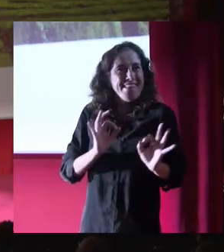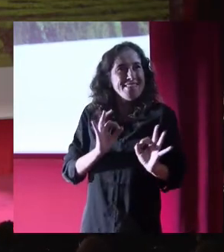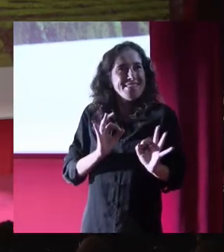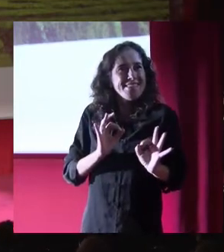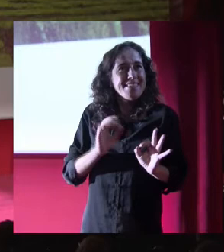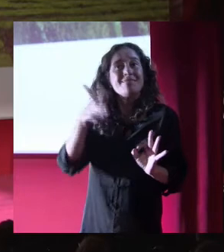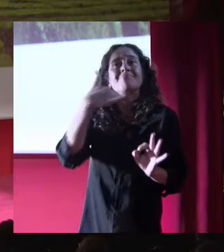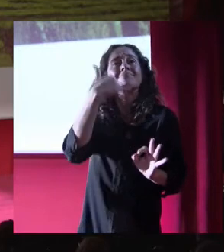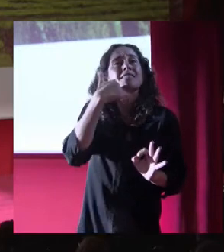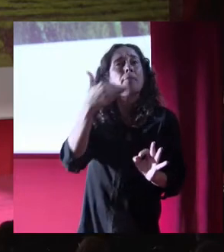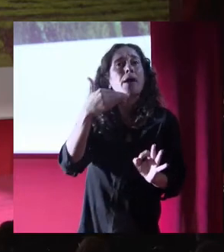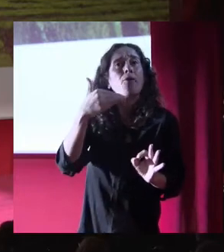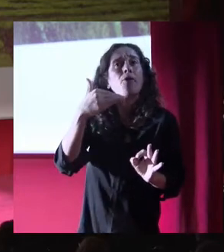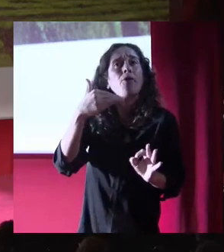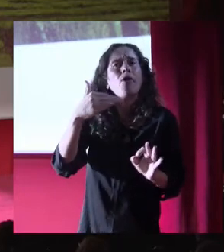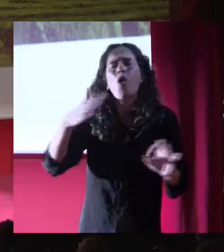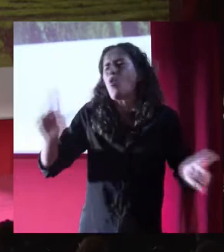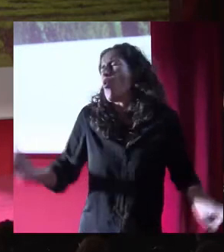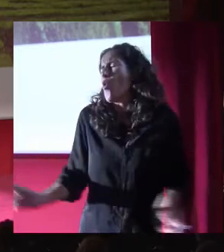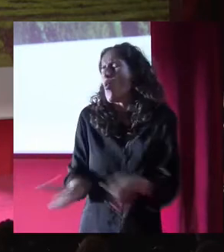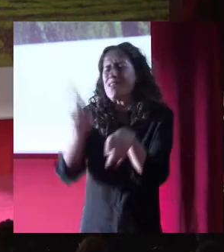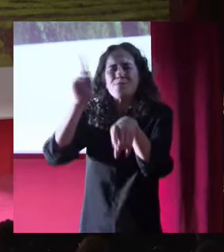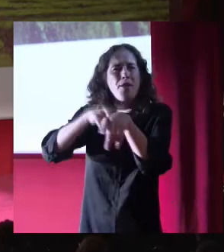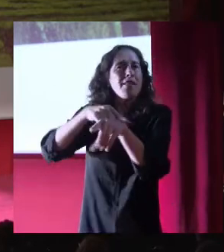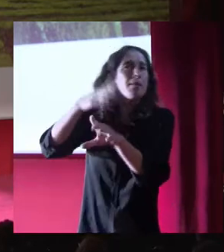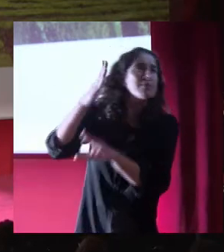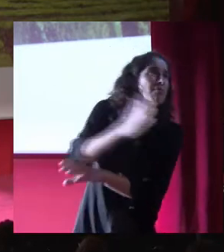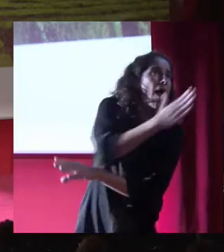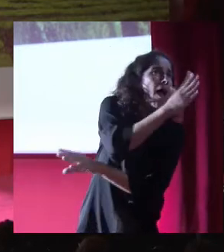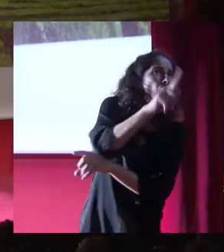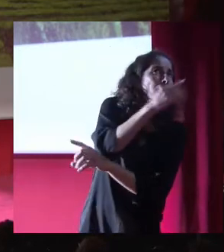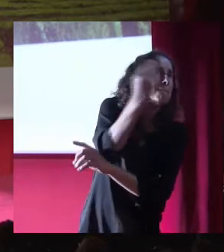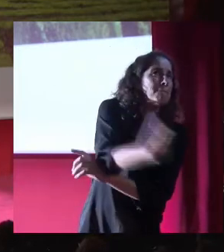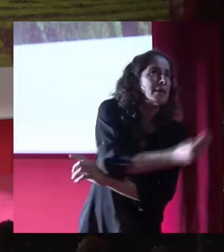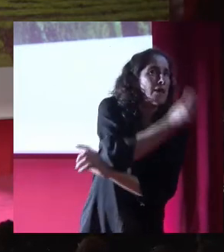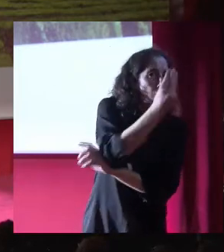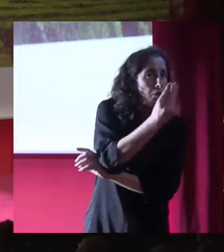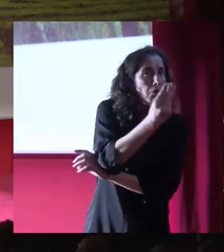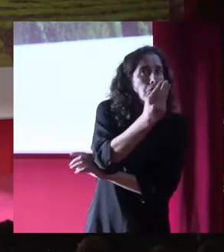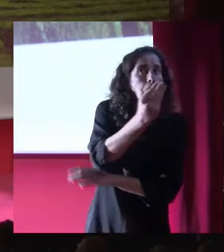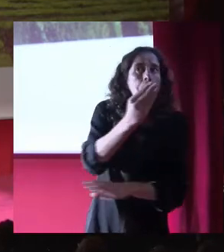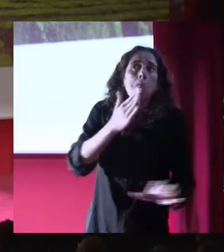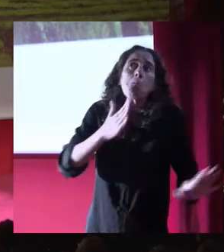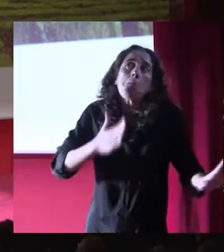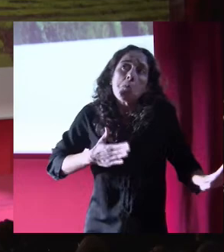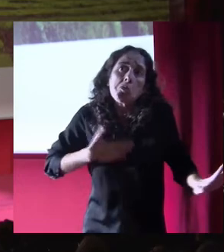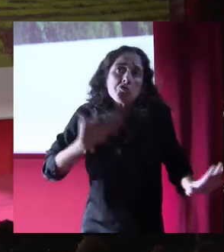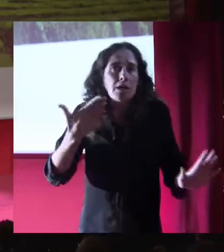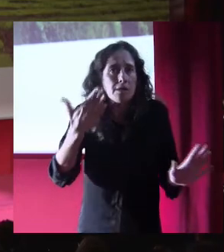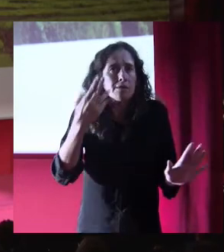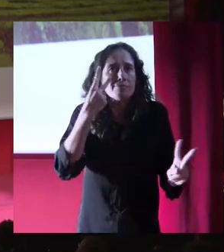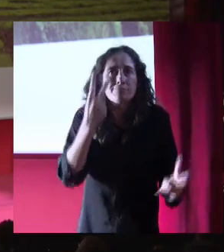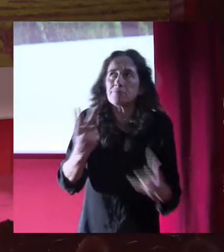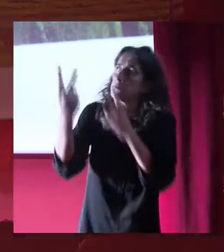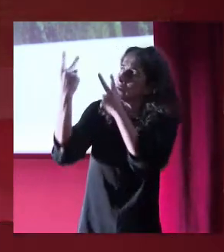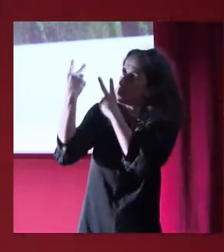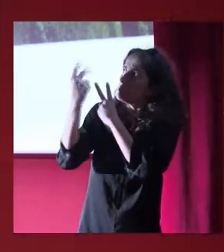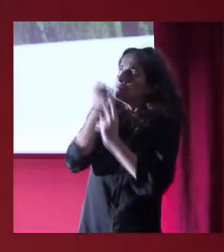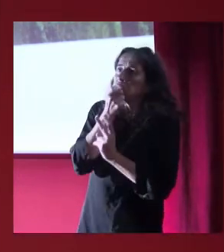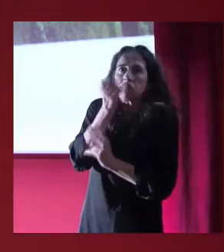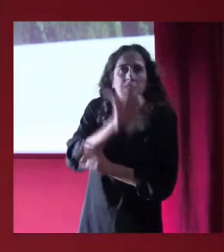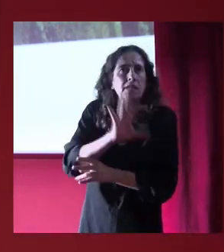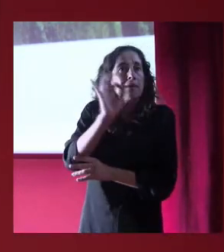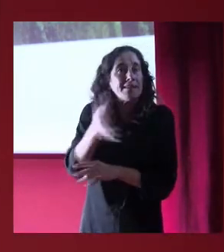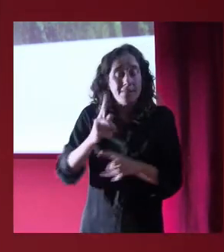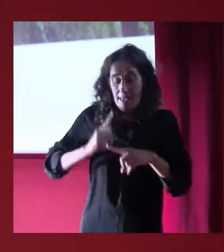la dita de que qualsevol temps passat va ser millor. I segurament mirant enrere pot semblar-ho.